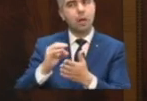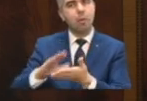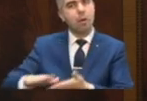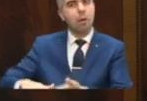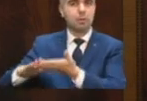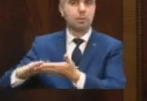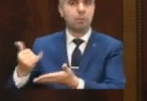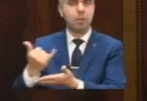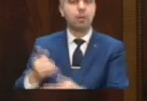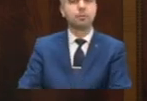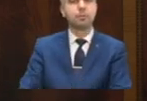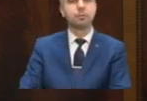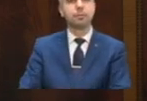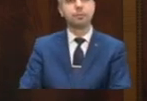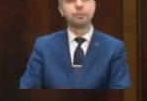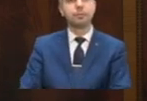الشرائح.